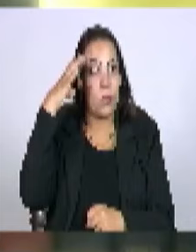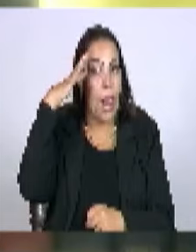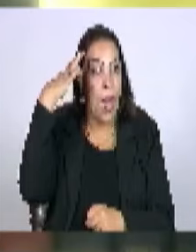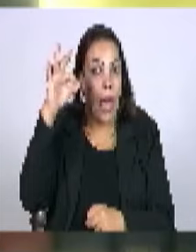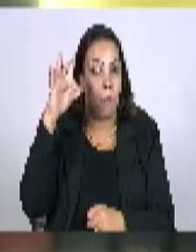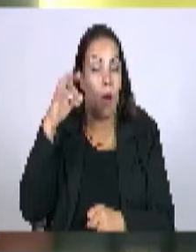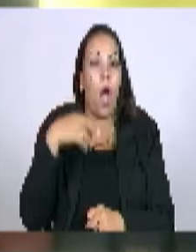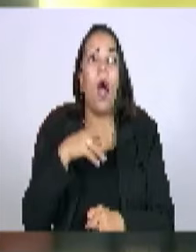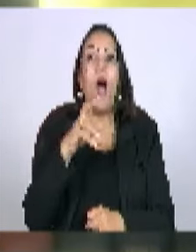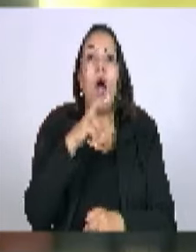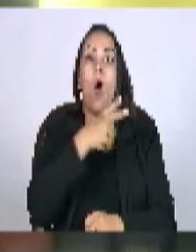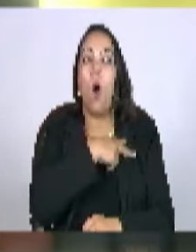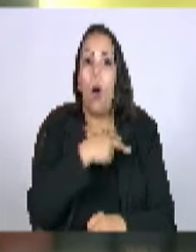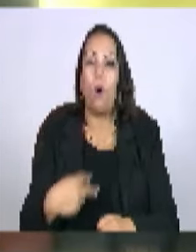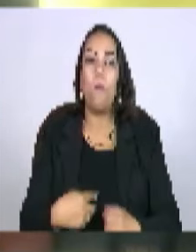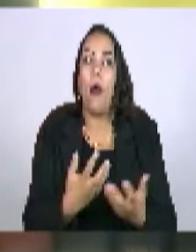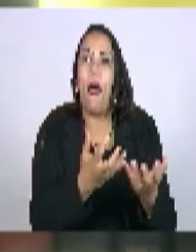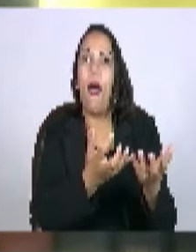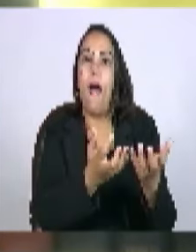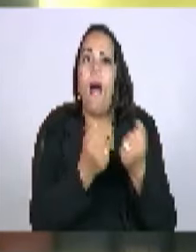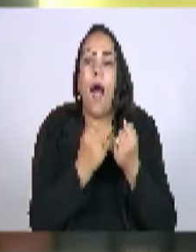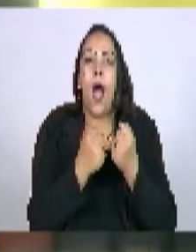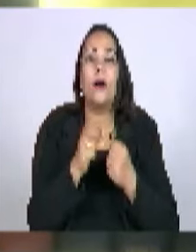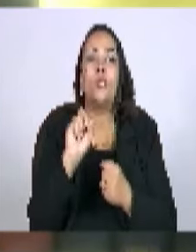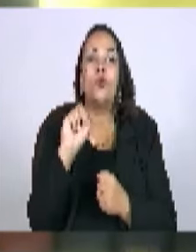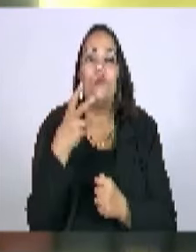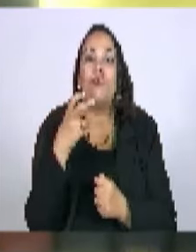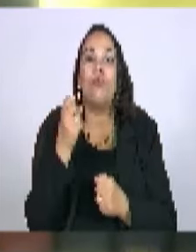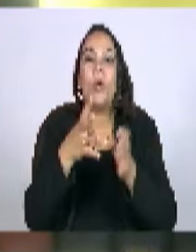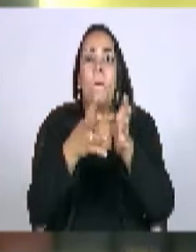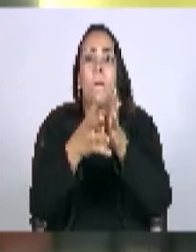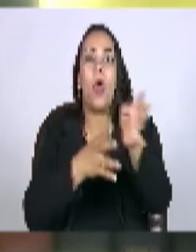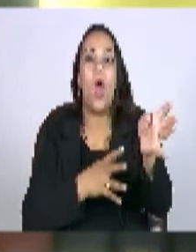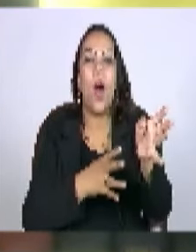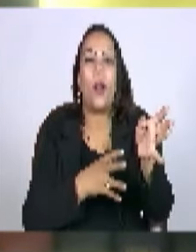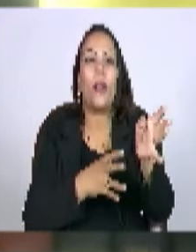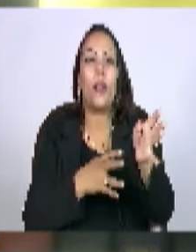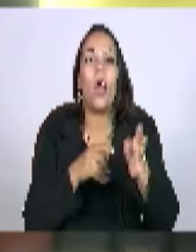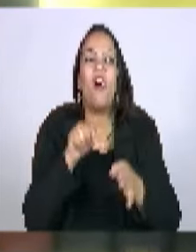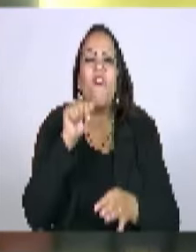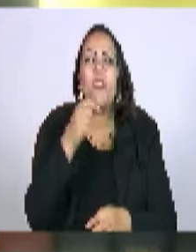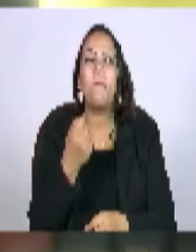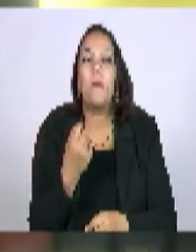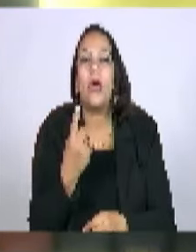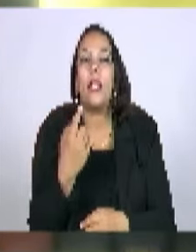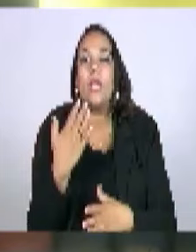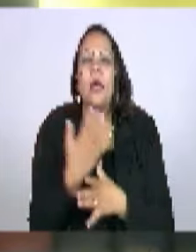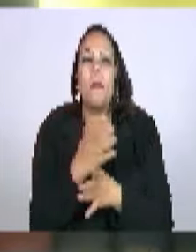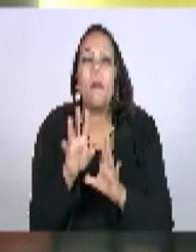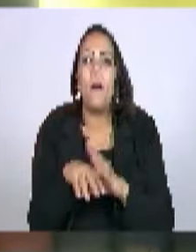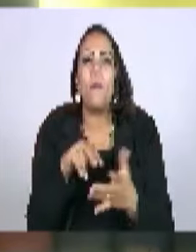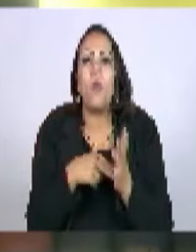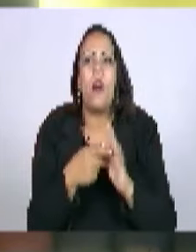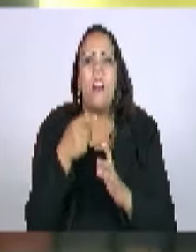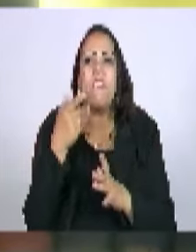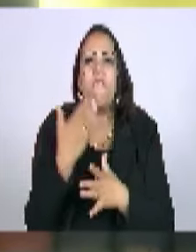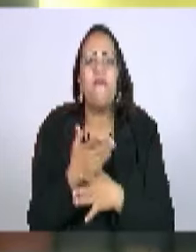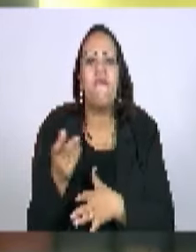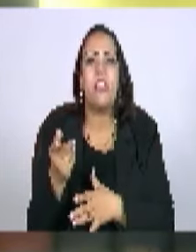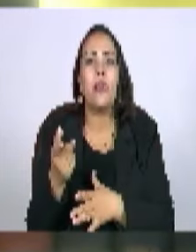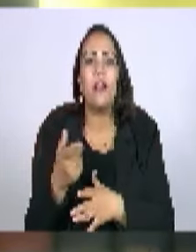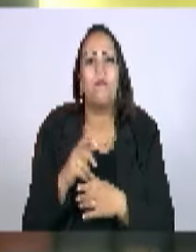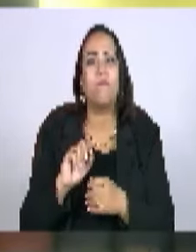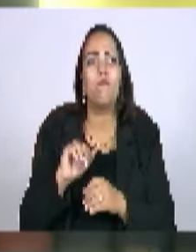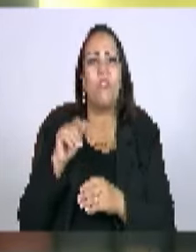12 مليار دولار منها بالجنيه المصري هتستخدم في مساله ا سد العجز